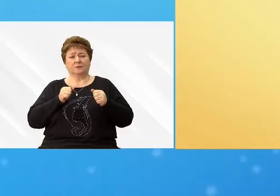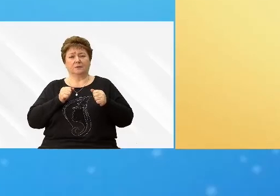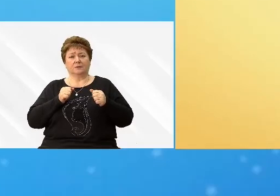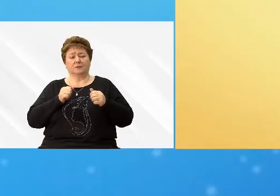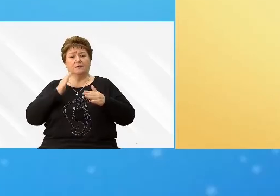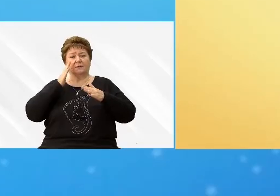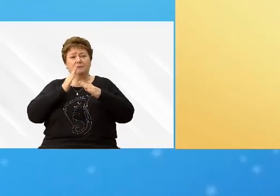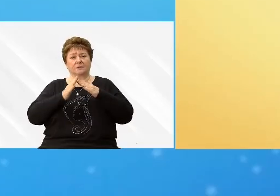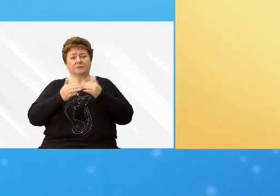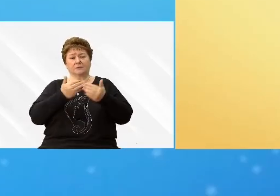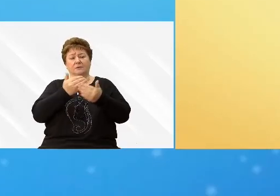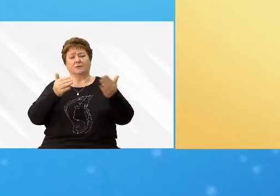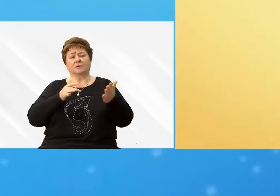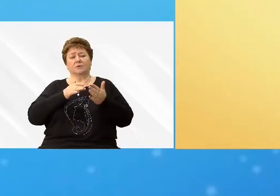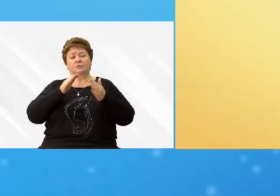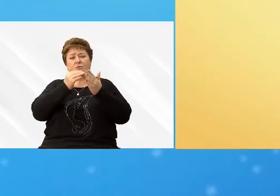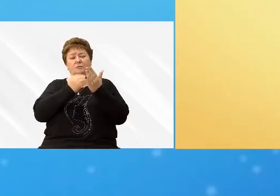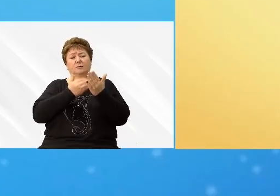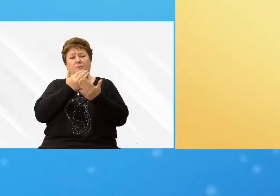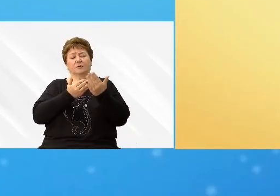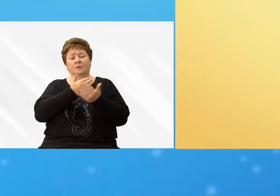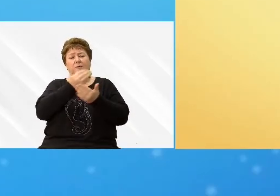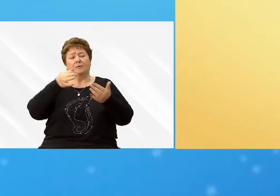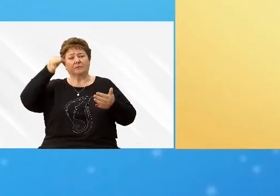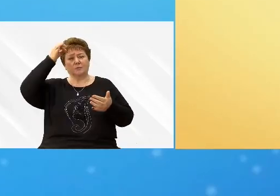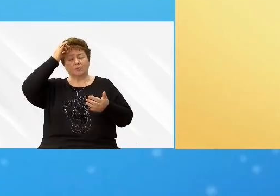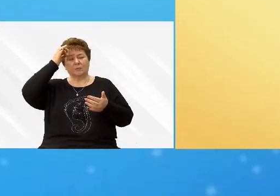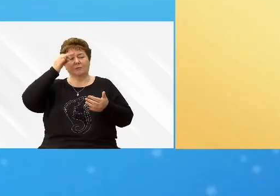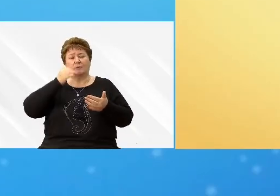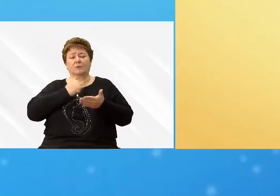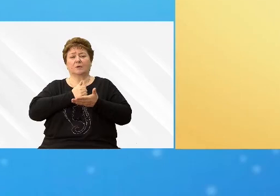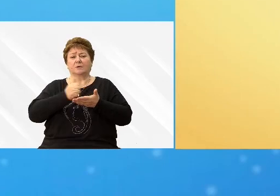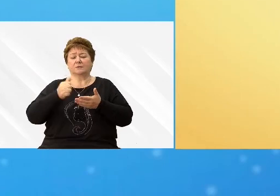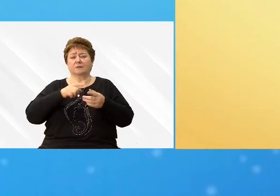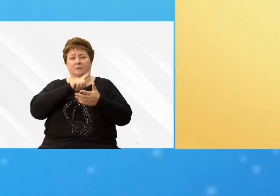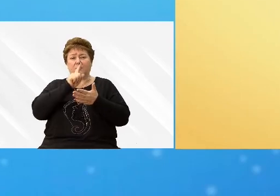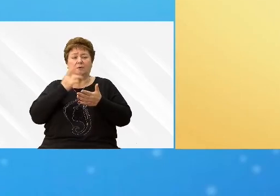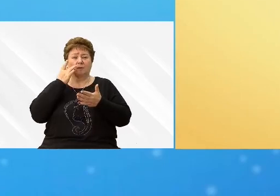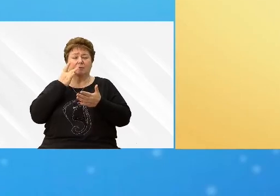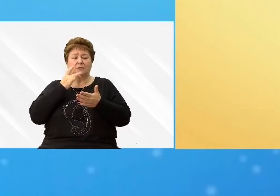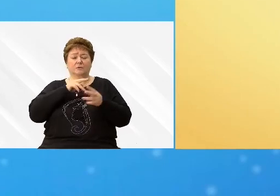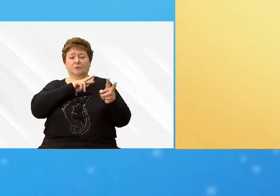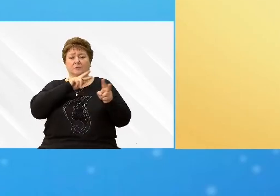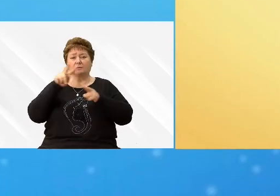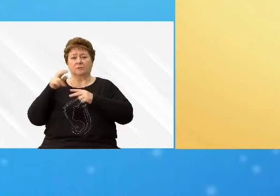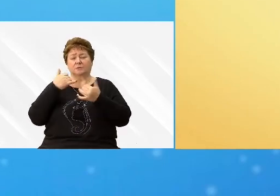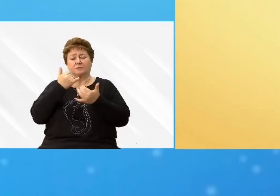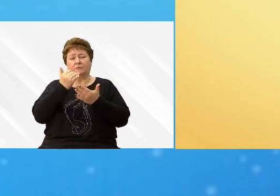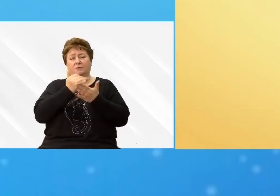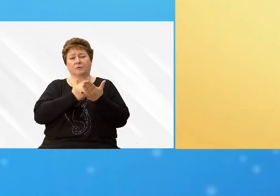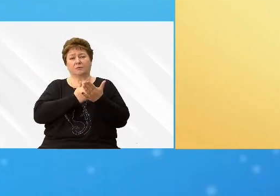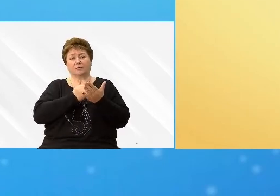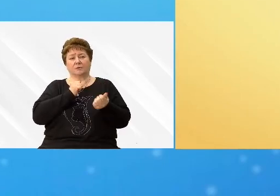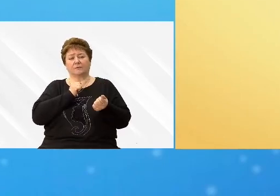завершая наш урок я предлагаю нам вспомнить основные вопросы которые мы рассмотрели сегодня на